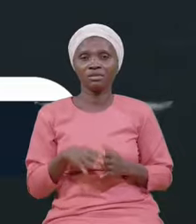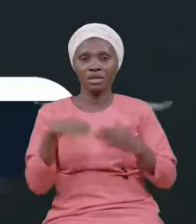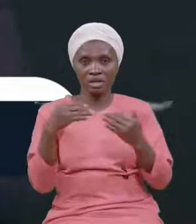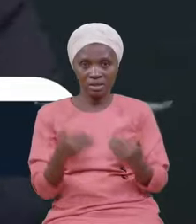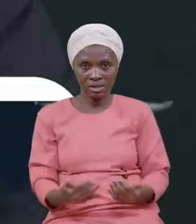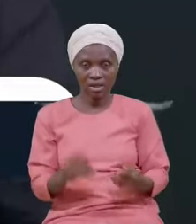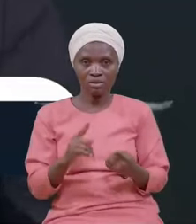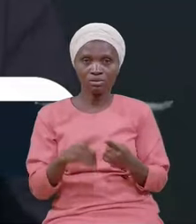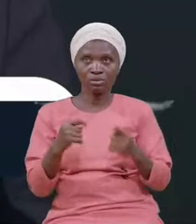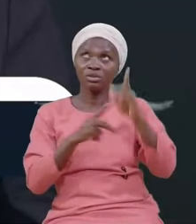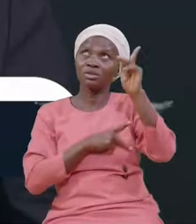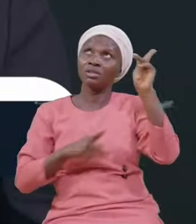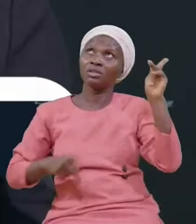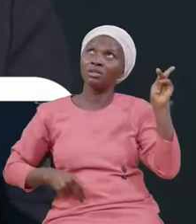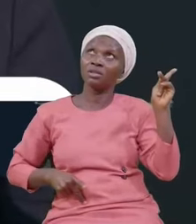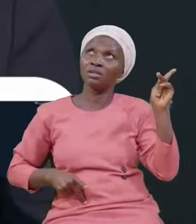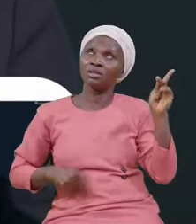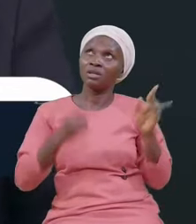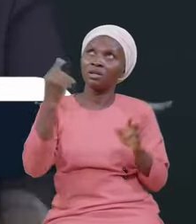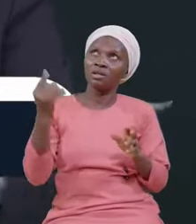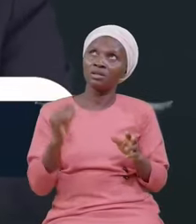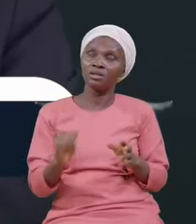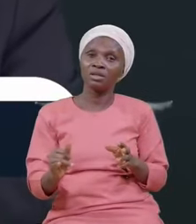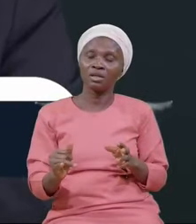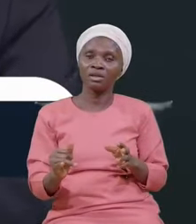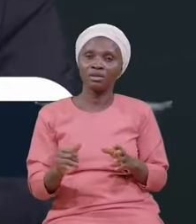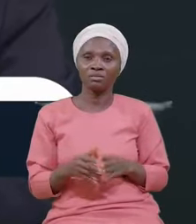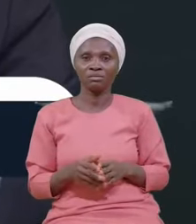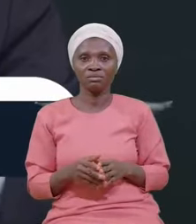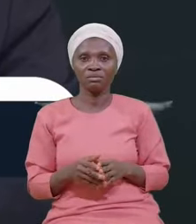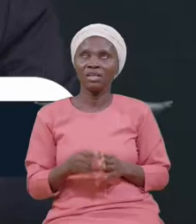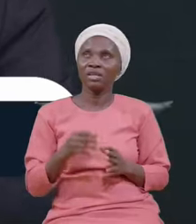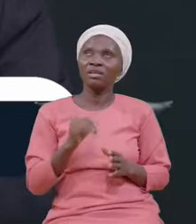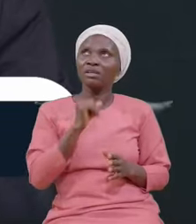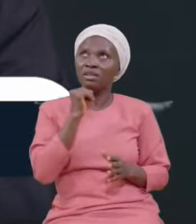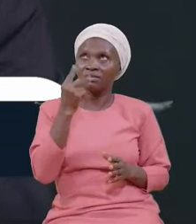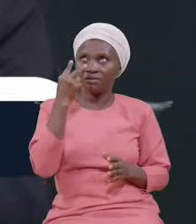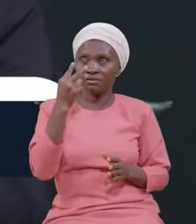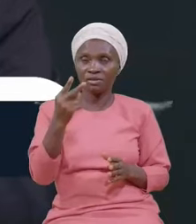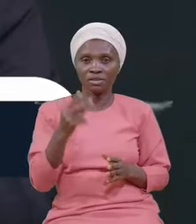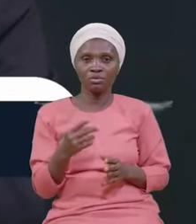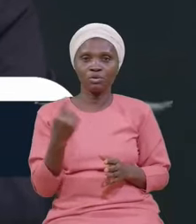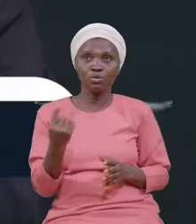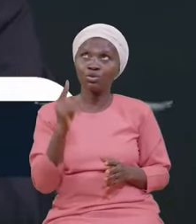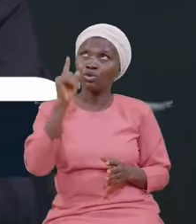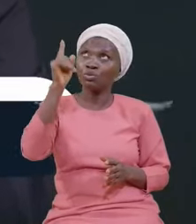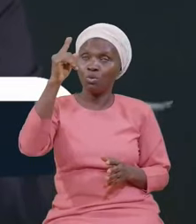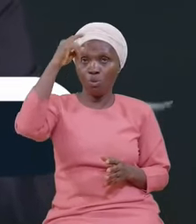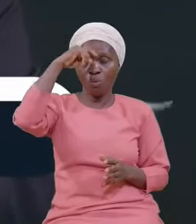Au roi des siècles immortels, invisible, invisible, invisible, le seul